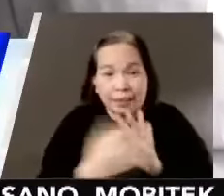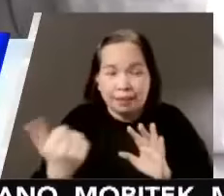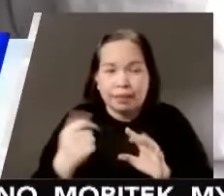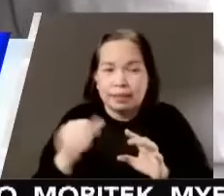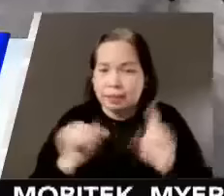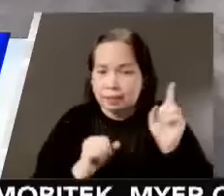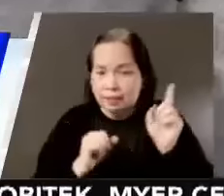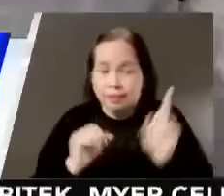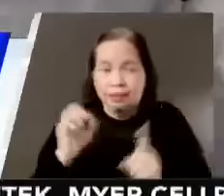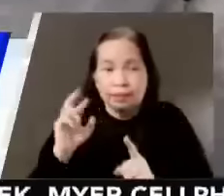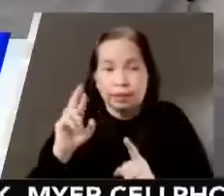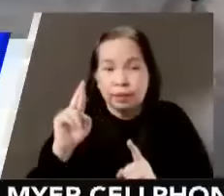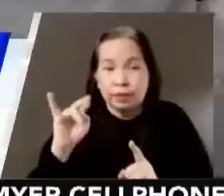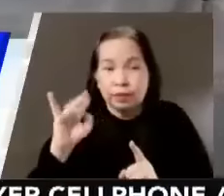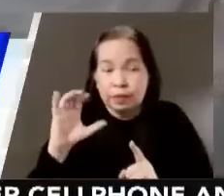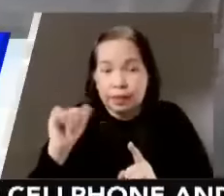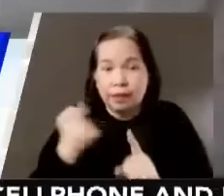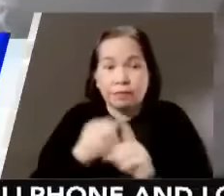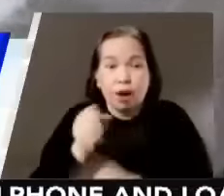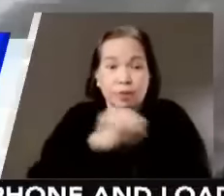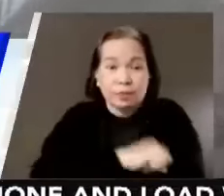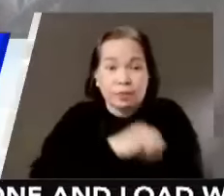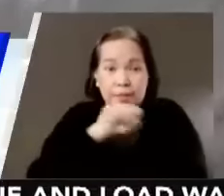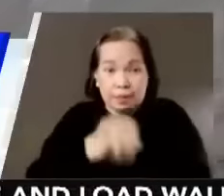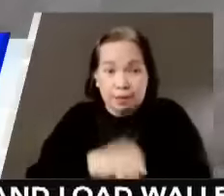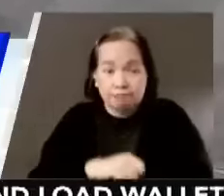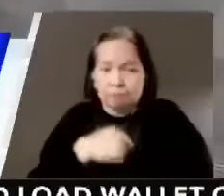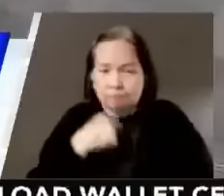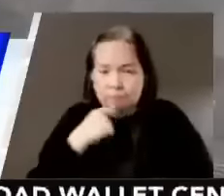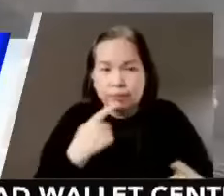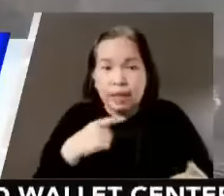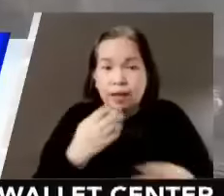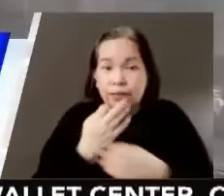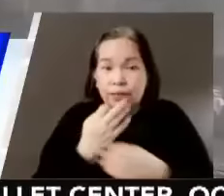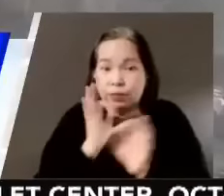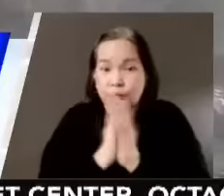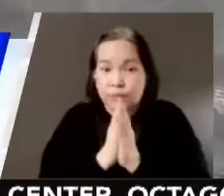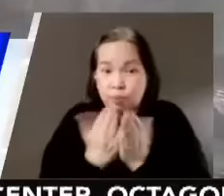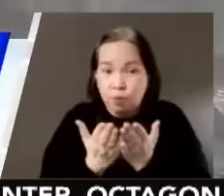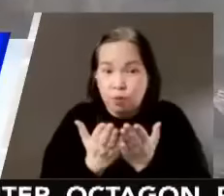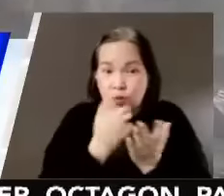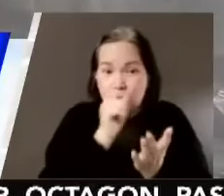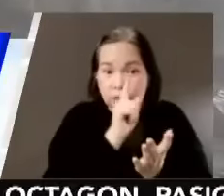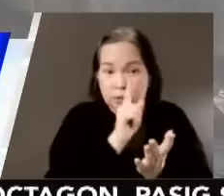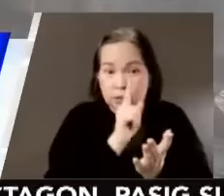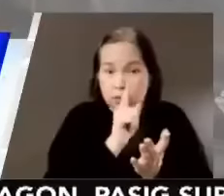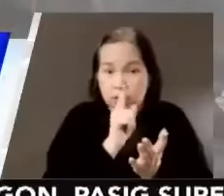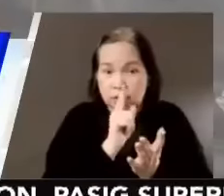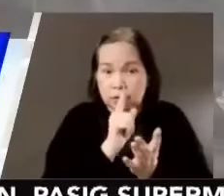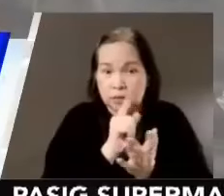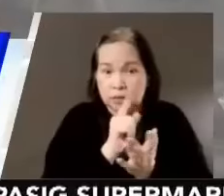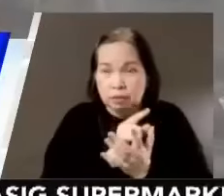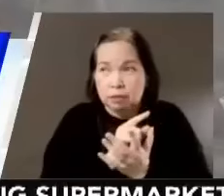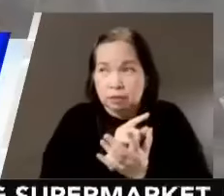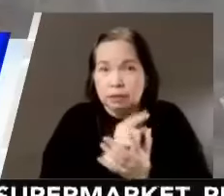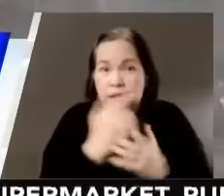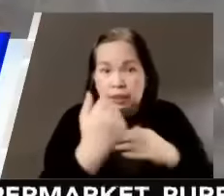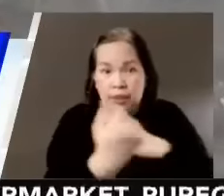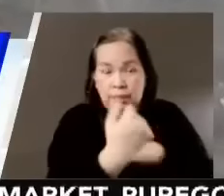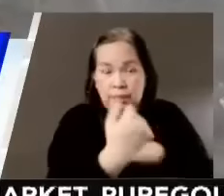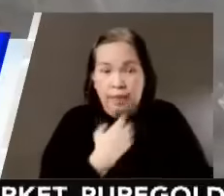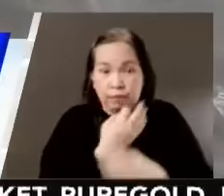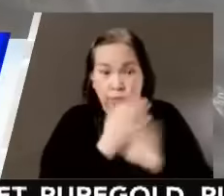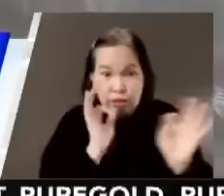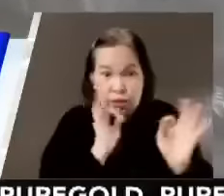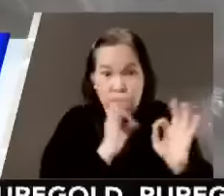taga Samar. Ang mga libreng libro ni Mang Nani, ipinadadala ni Rica sa kanyang probinsya para mamulat din ang mga kababayan